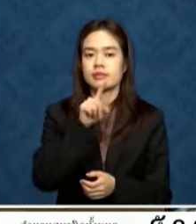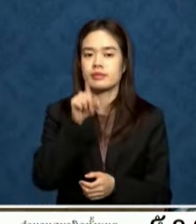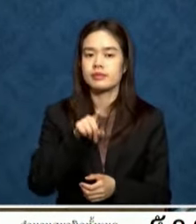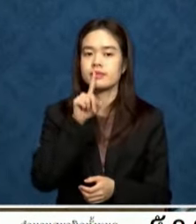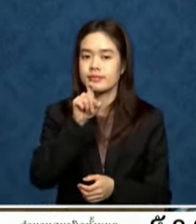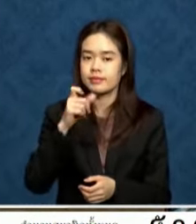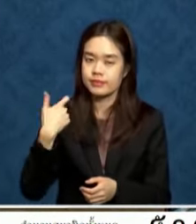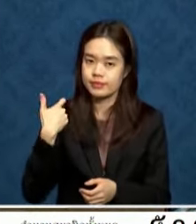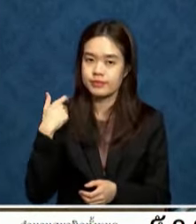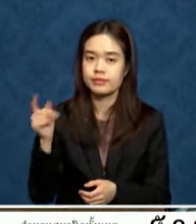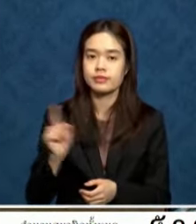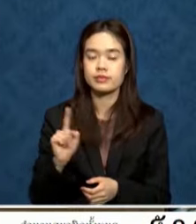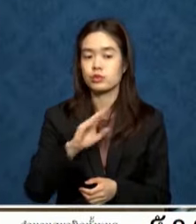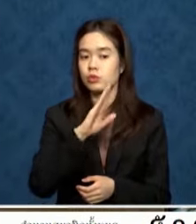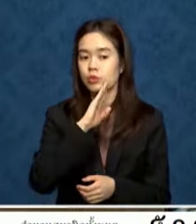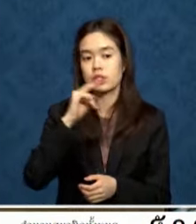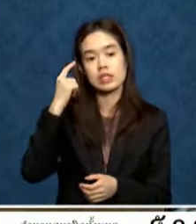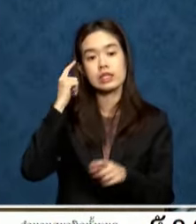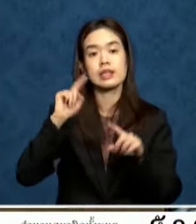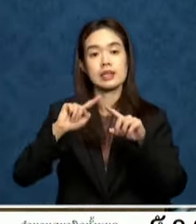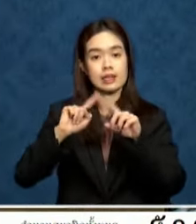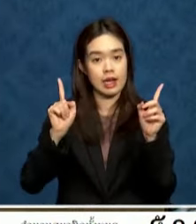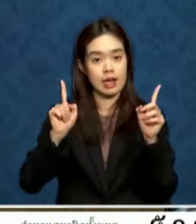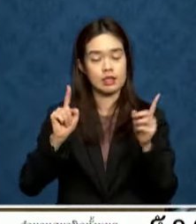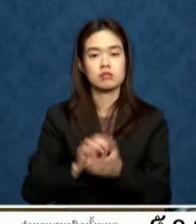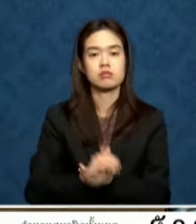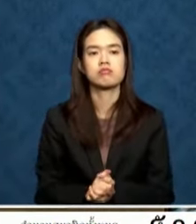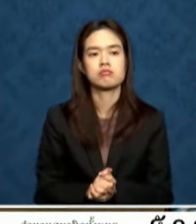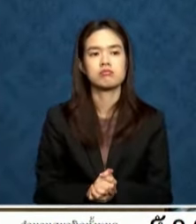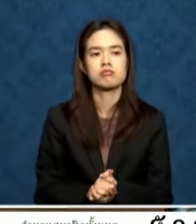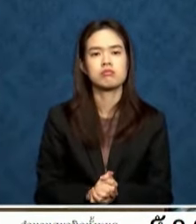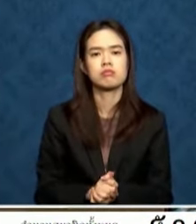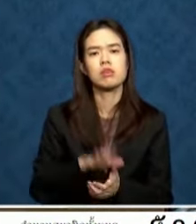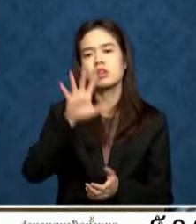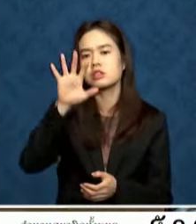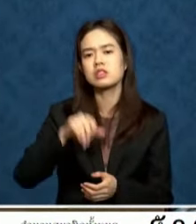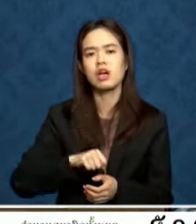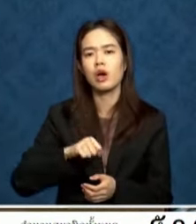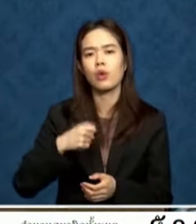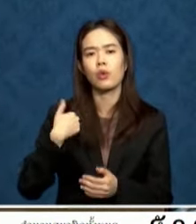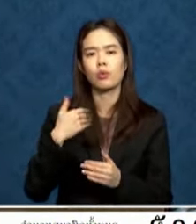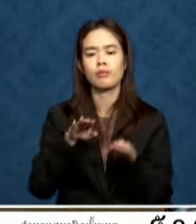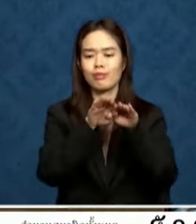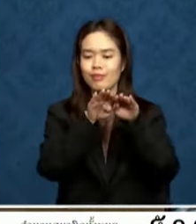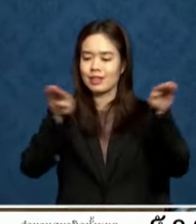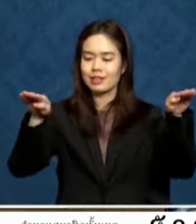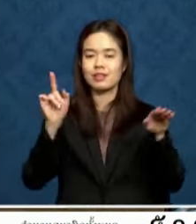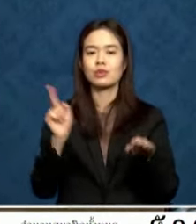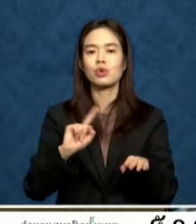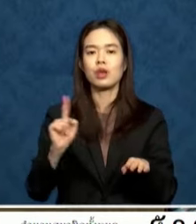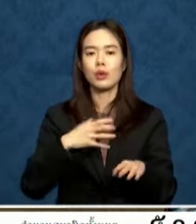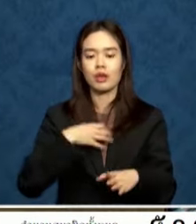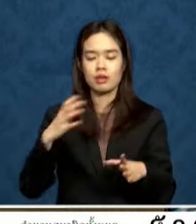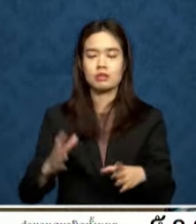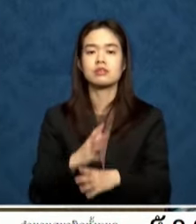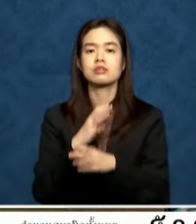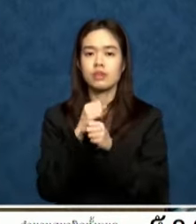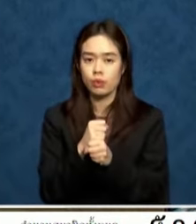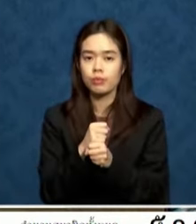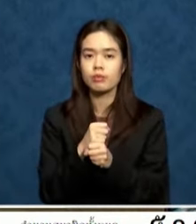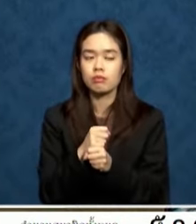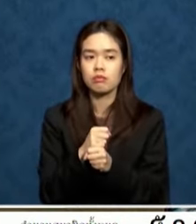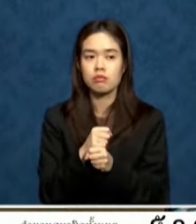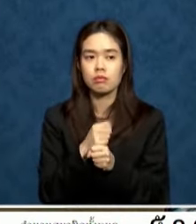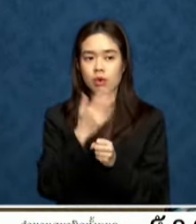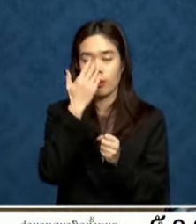าเมื่อเห็นต่างกันอย่างนี้แล้วจะใช้หลักการเหตุผลอะไรที่จะเป็นข้อสรุปที่จะ